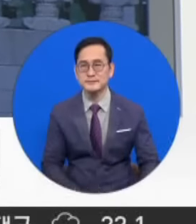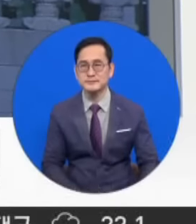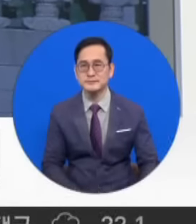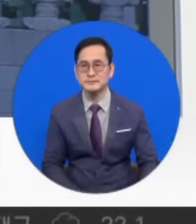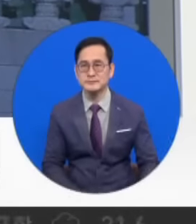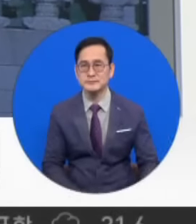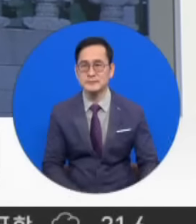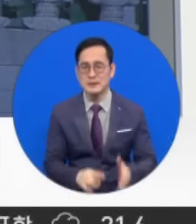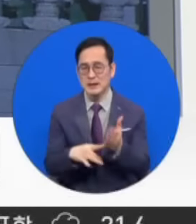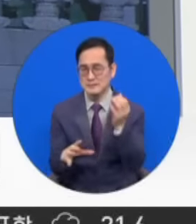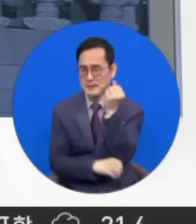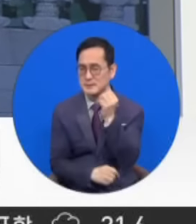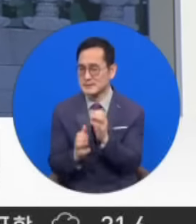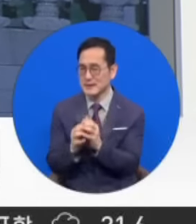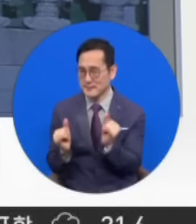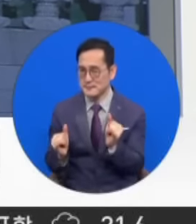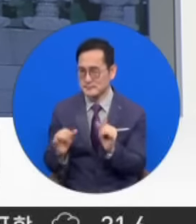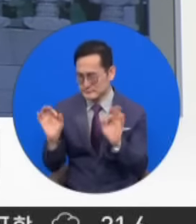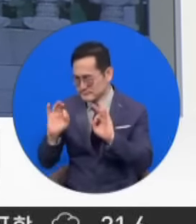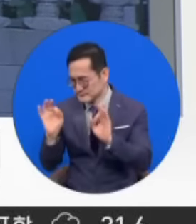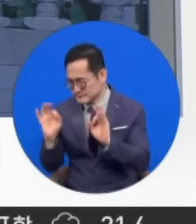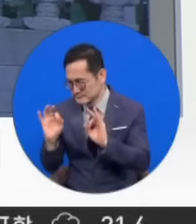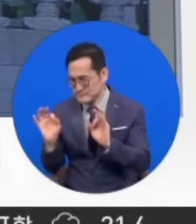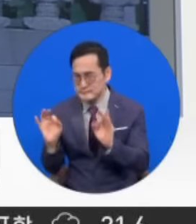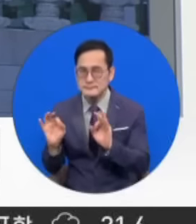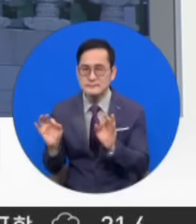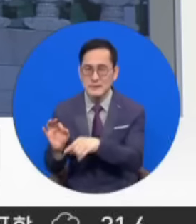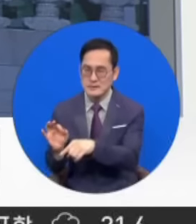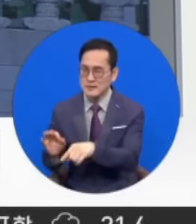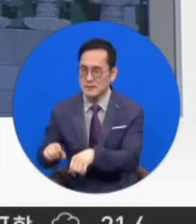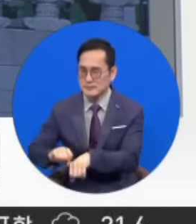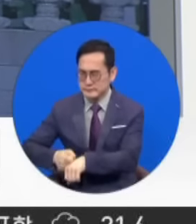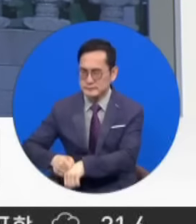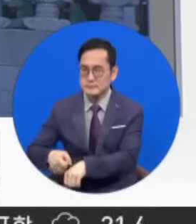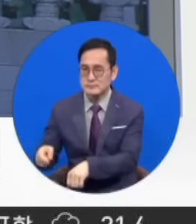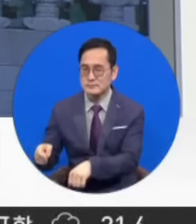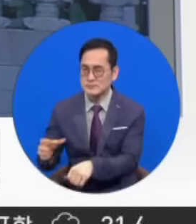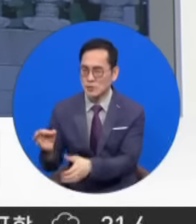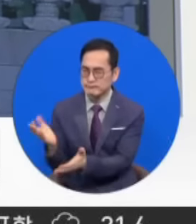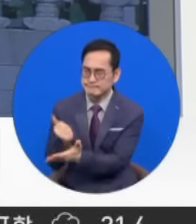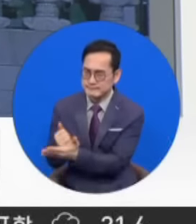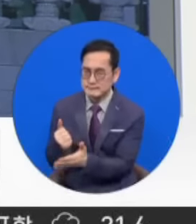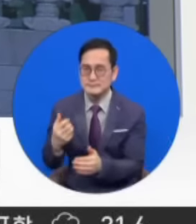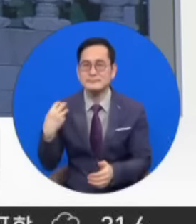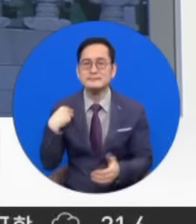세금을 탈루하는 사람들을 잡는 일을 시청에서 많이 했다라고 회상했다.